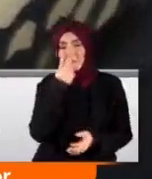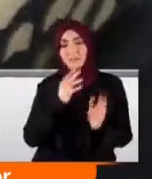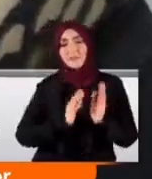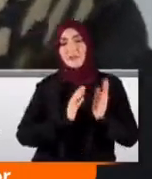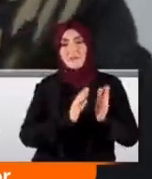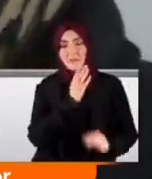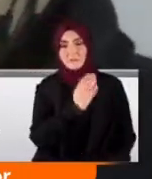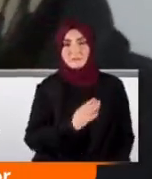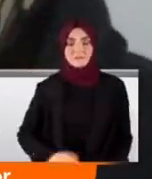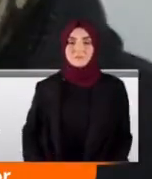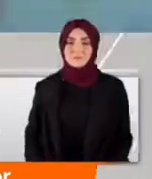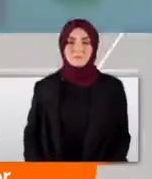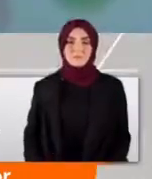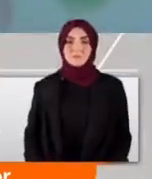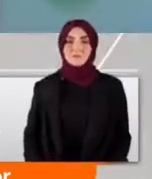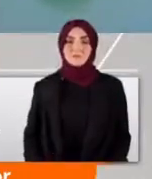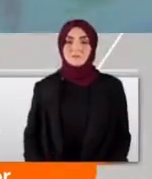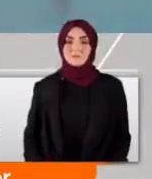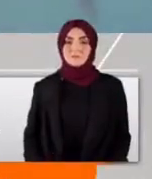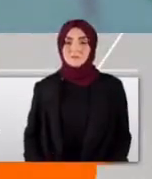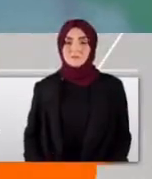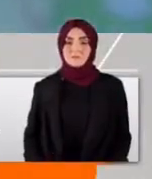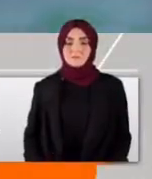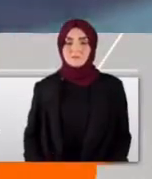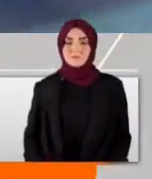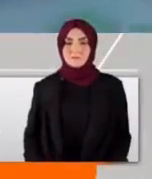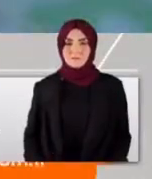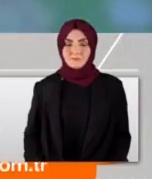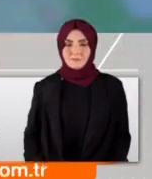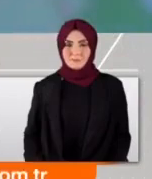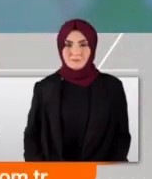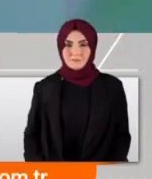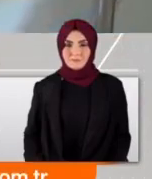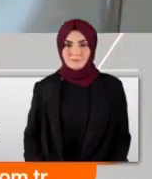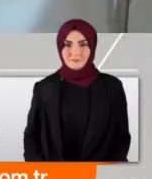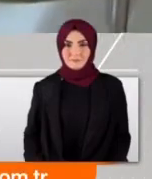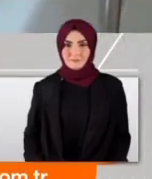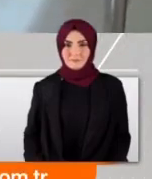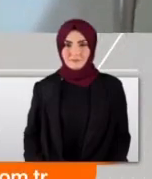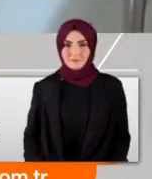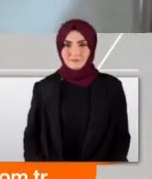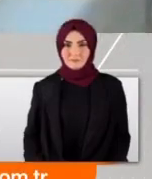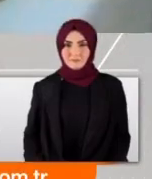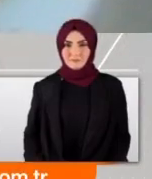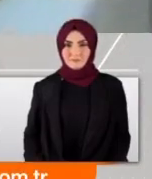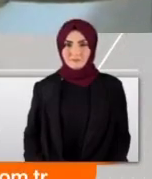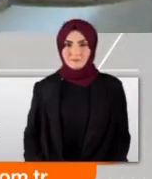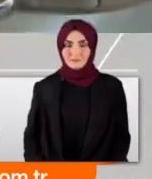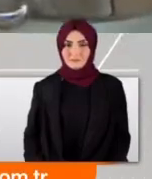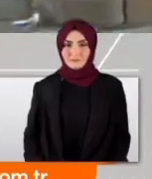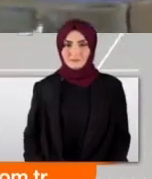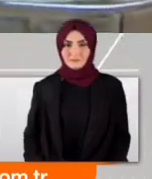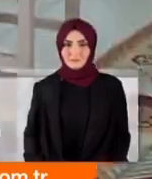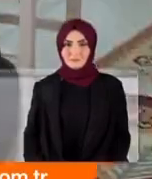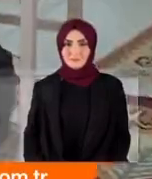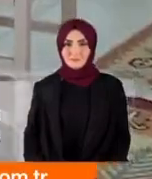hasretim ben sana yavrum. Ben ona hastaneye ve hastaneye götürdüm. Çocuğum ölünce gömdüğü. Götürmedim ben çocuğumu oraya,